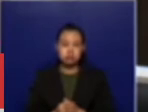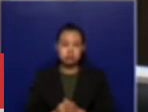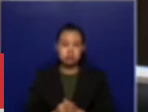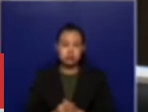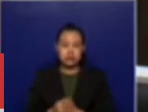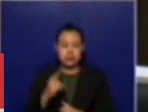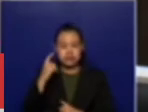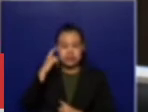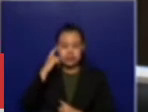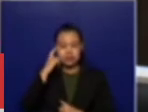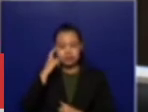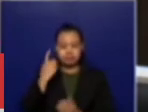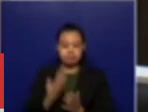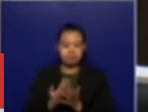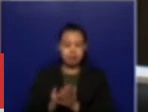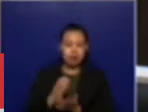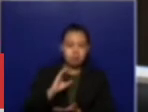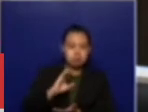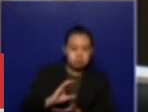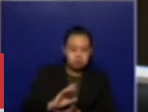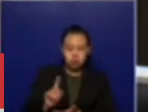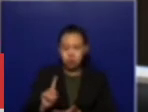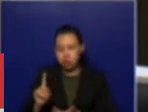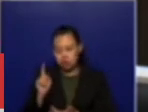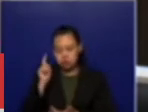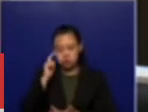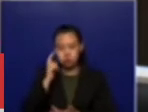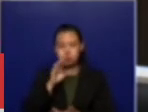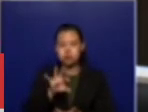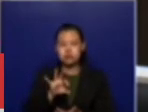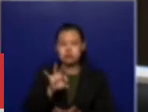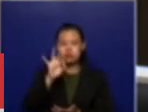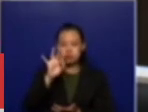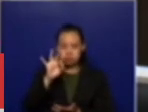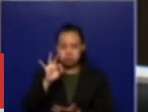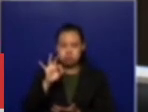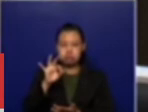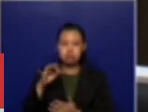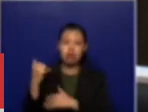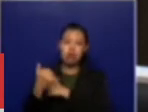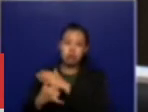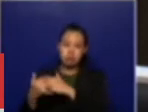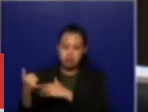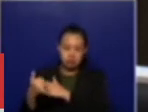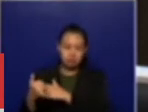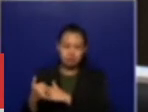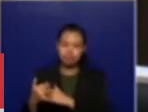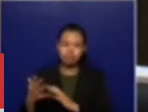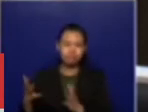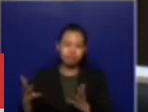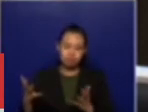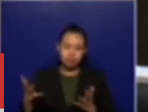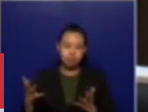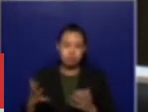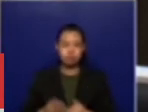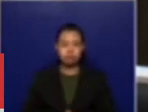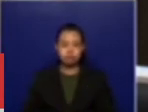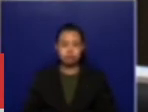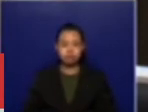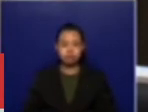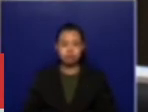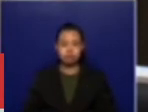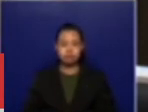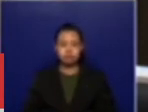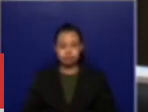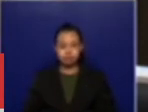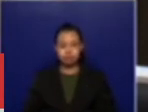การลงทุนของต่างชาติเนี่ยนะครับที่จะเข้ามาลงทุนเนี่ยเขาถอยนะครับก็คือการที่เราไม่